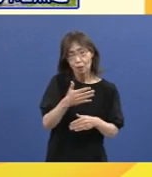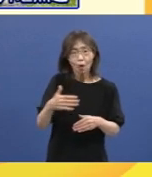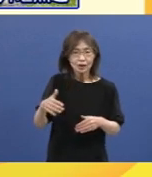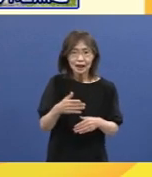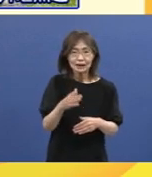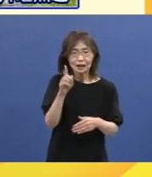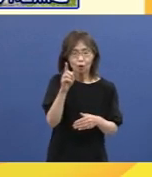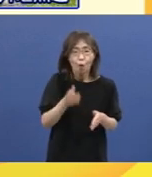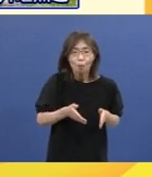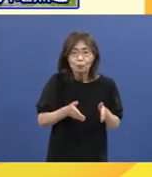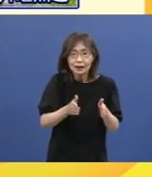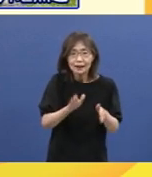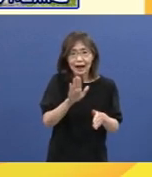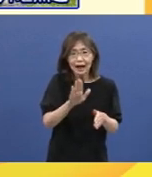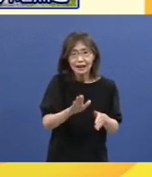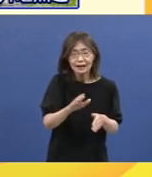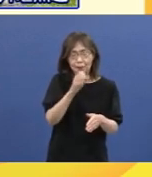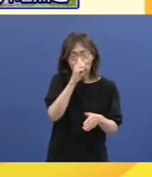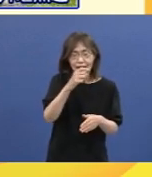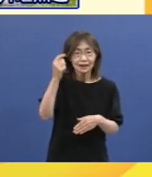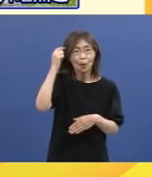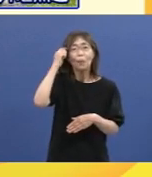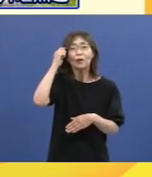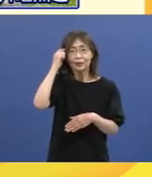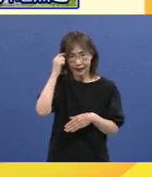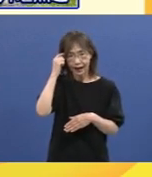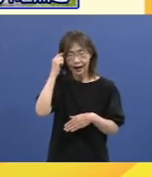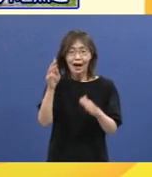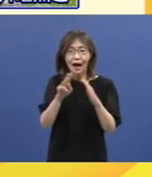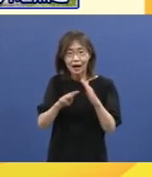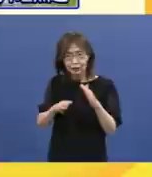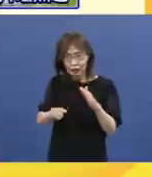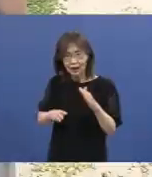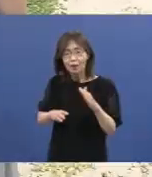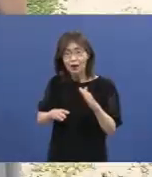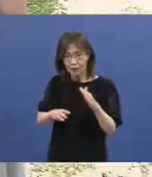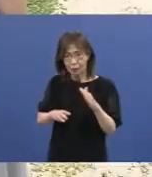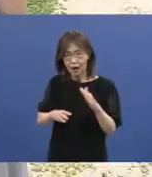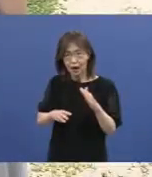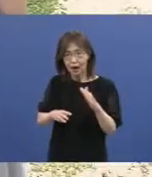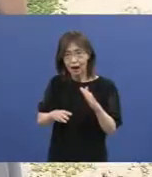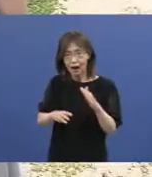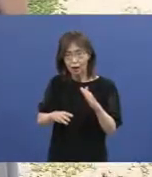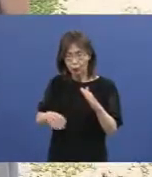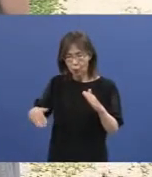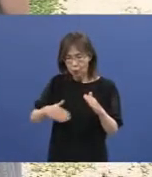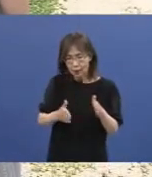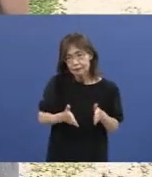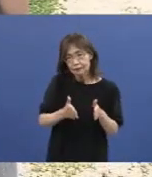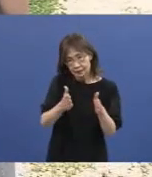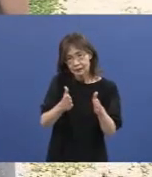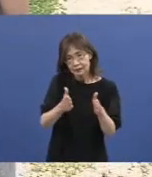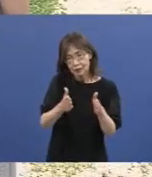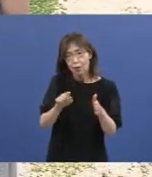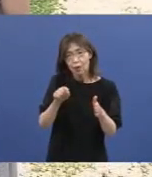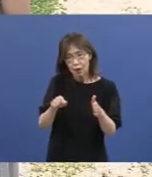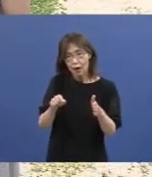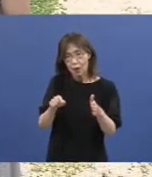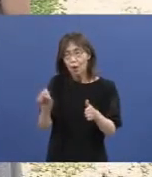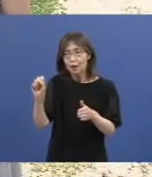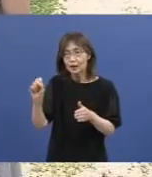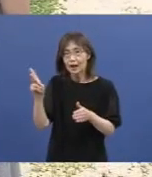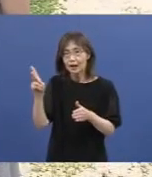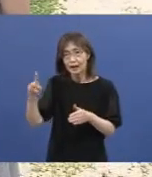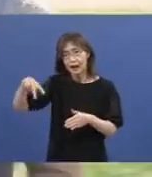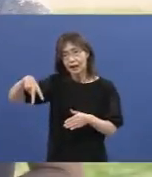っていうのがあっていいんじゃないの、ということで、はい、芥川では魚道というふうに、親しみを込